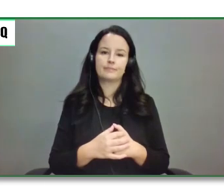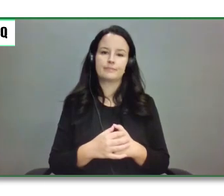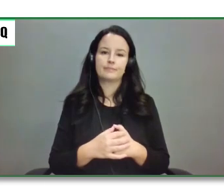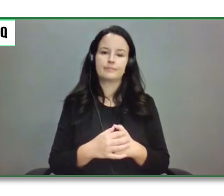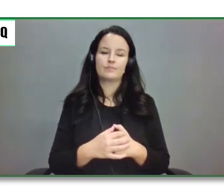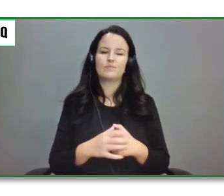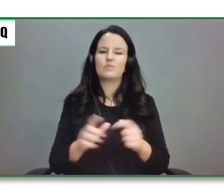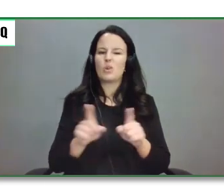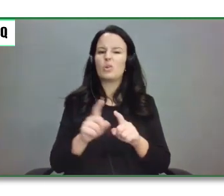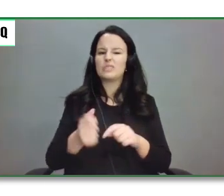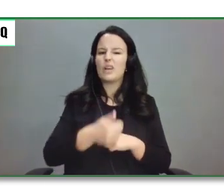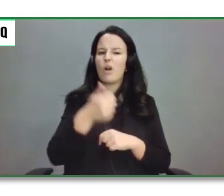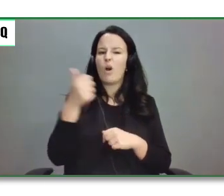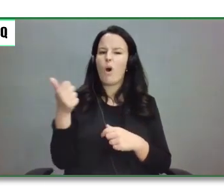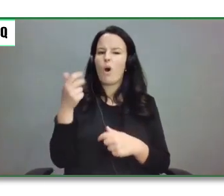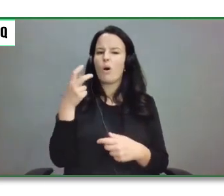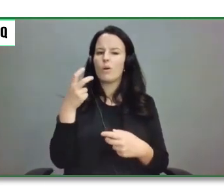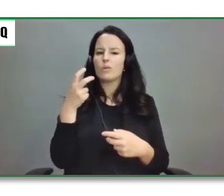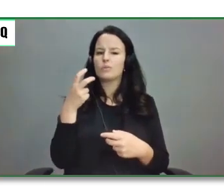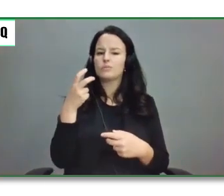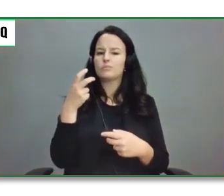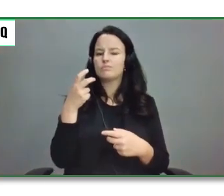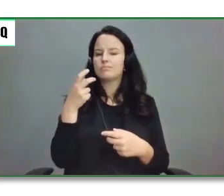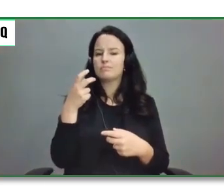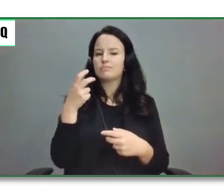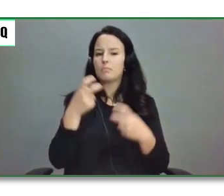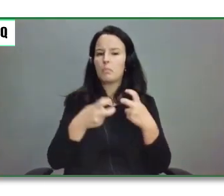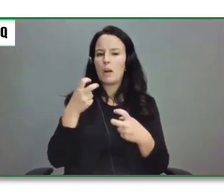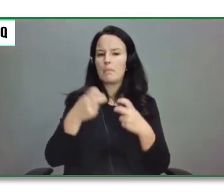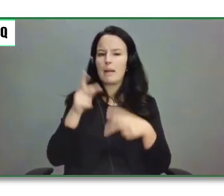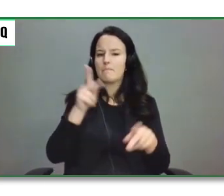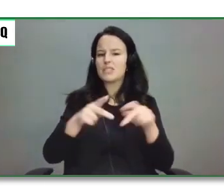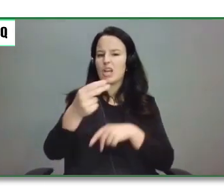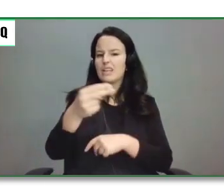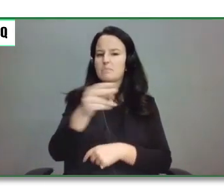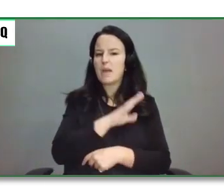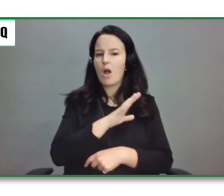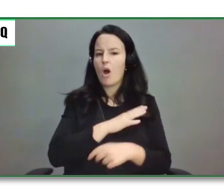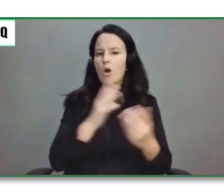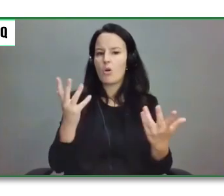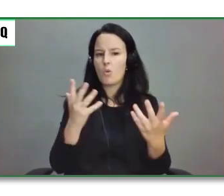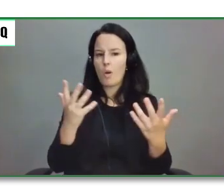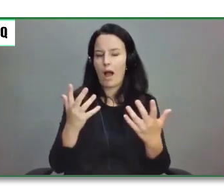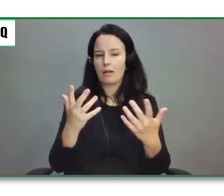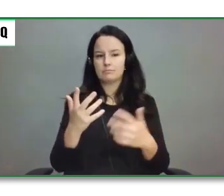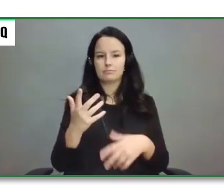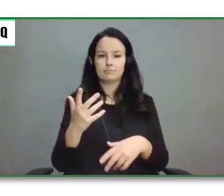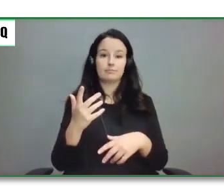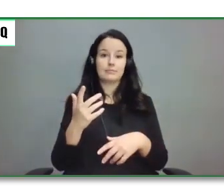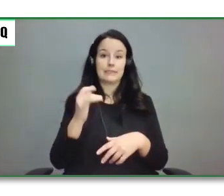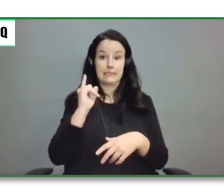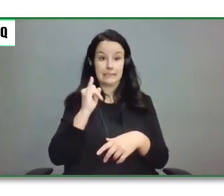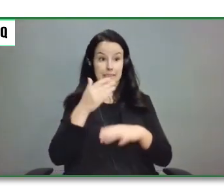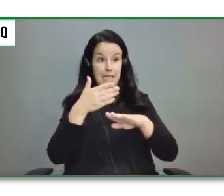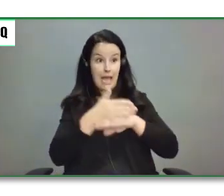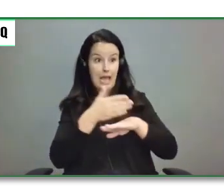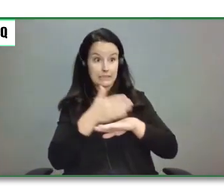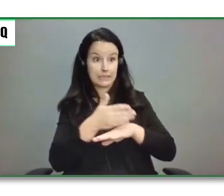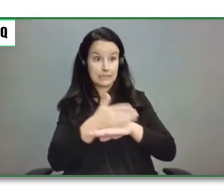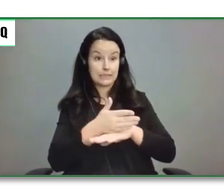Un autre obstacle auquel les personnes handicapées sont confrontées est le manque d'endroits abordables et accessibles où